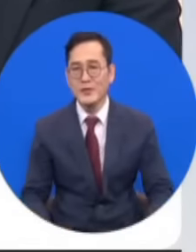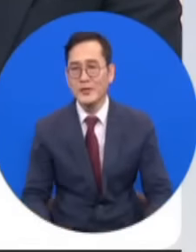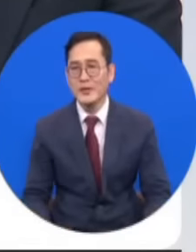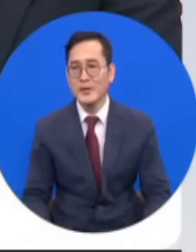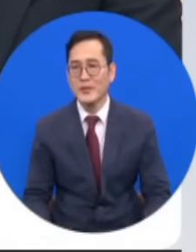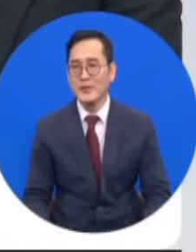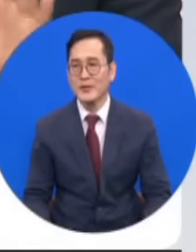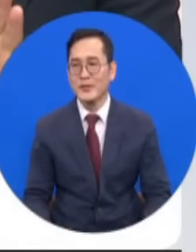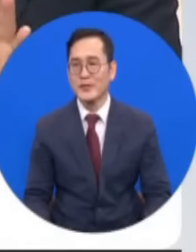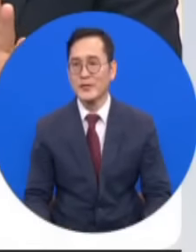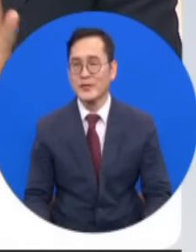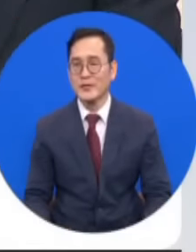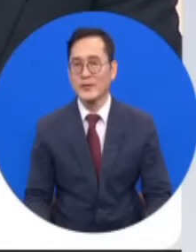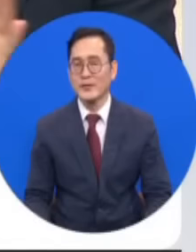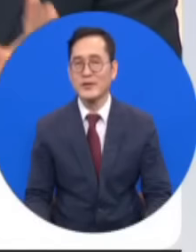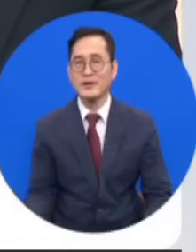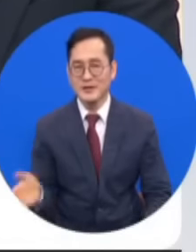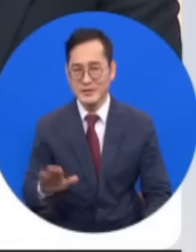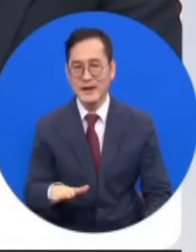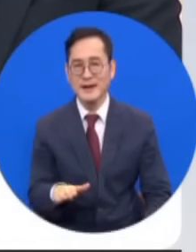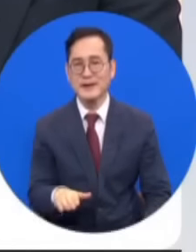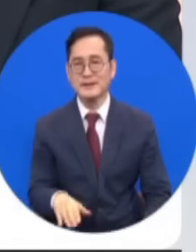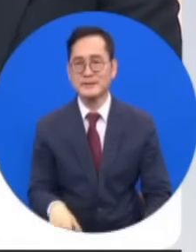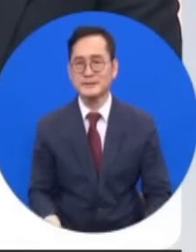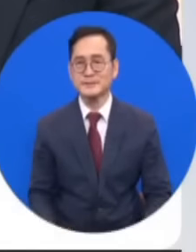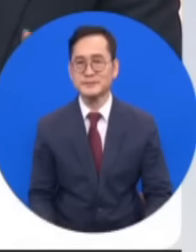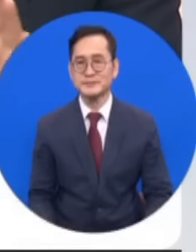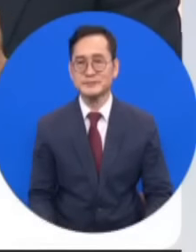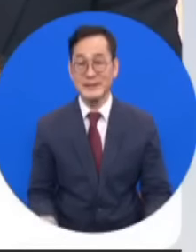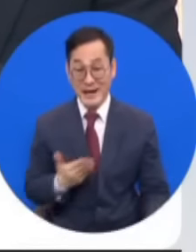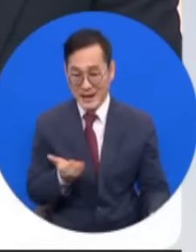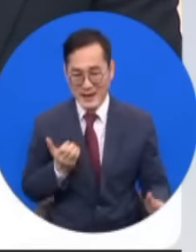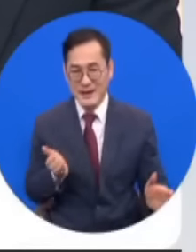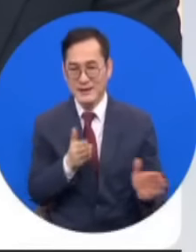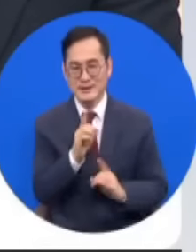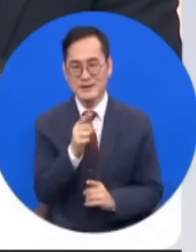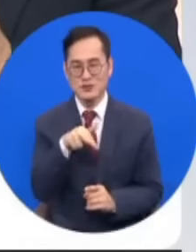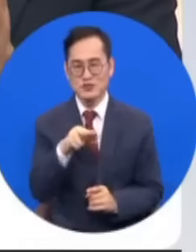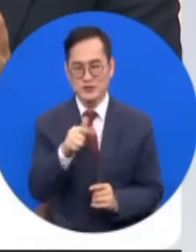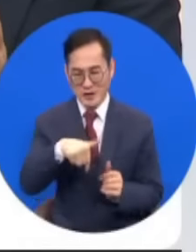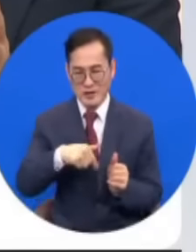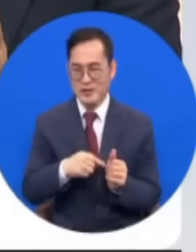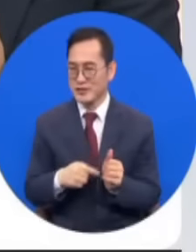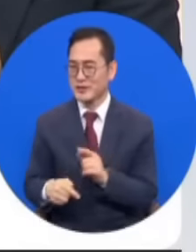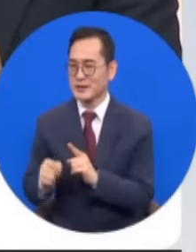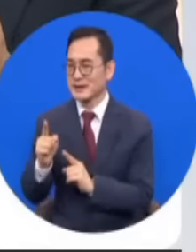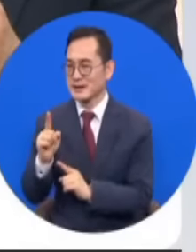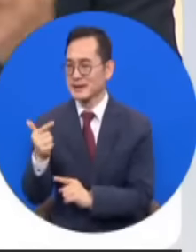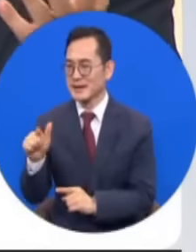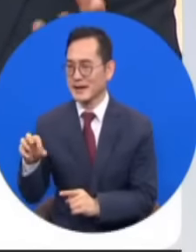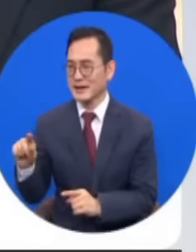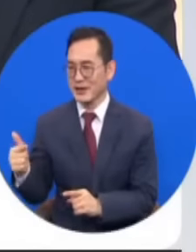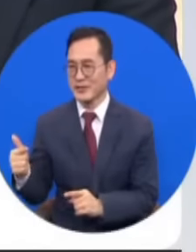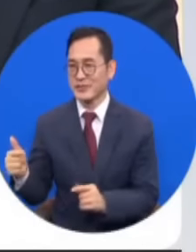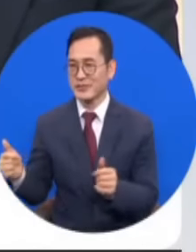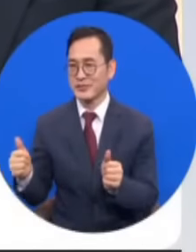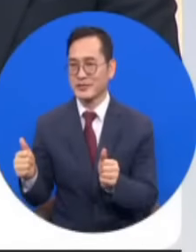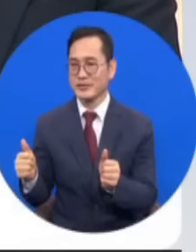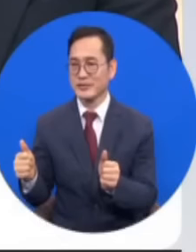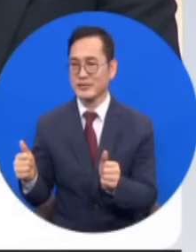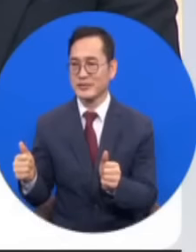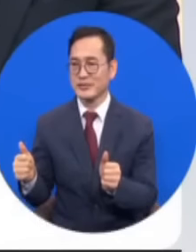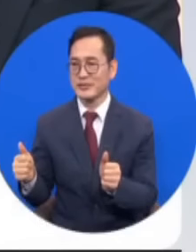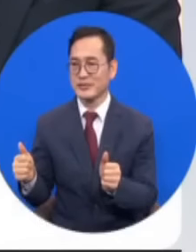것처럼 이준석 대표와 학연 대표의 관계에서 지금 이준석 대표는 대체재 성격이 있는데 학연 대표는